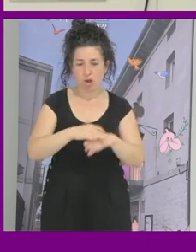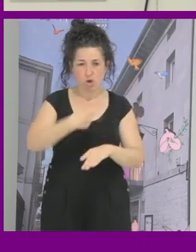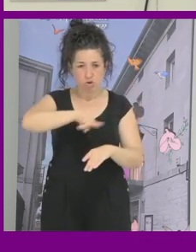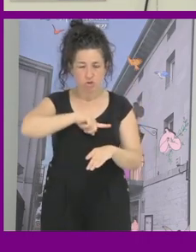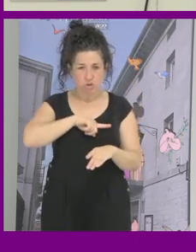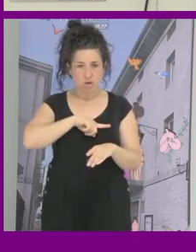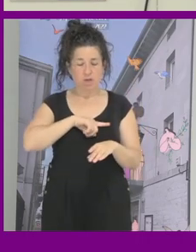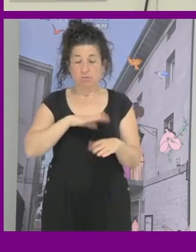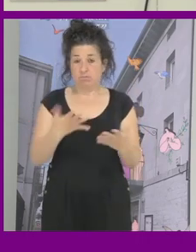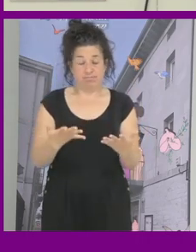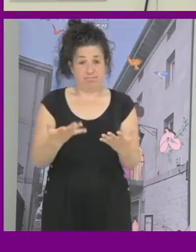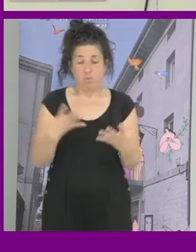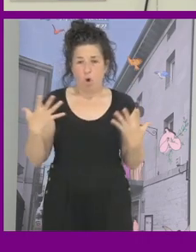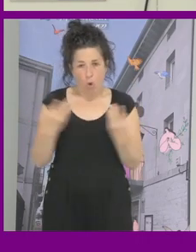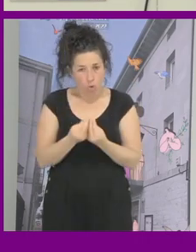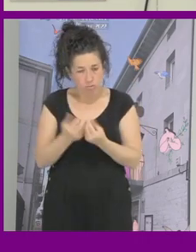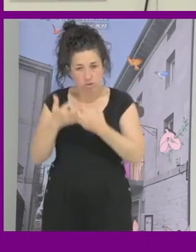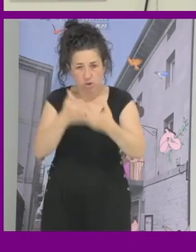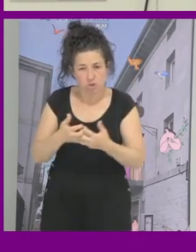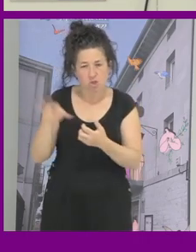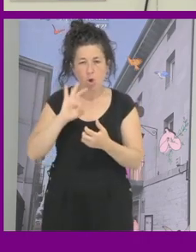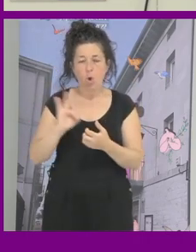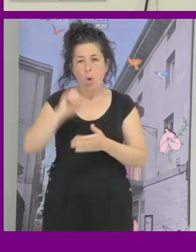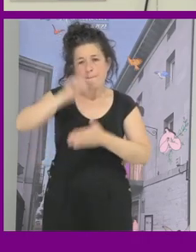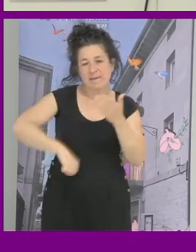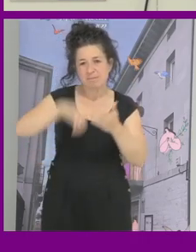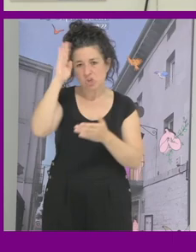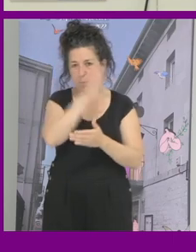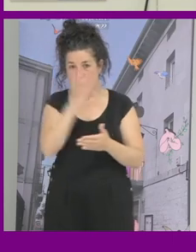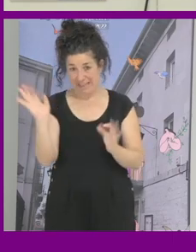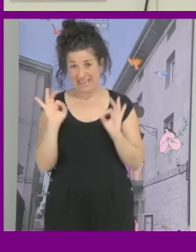dut elkarrekin edo gurasotasun baimenak, oza, pila bat gauza